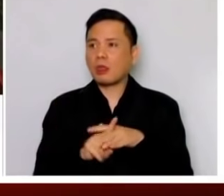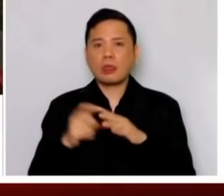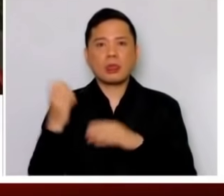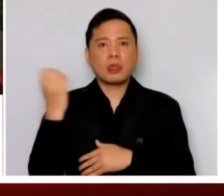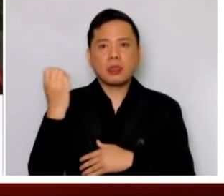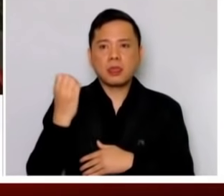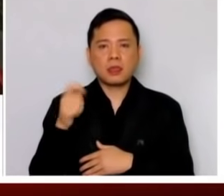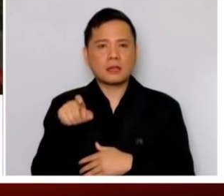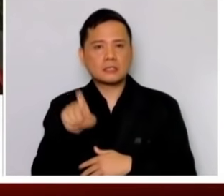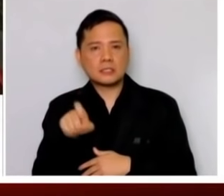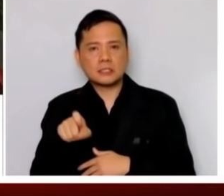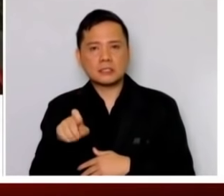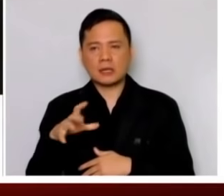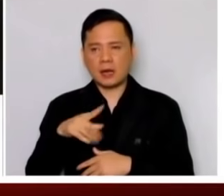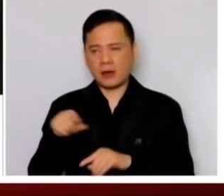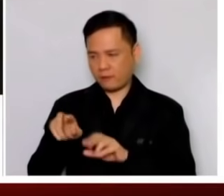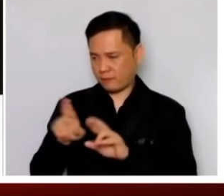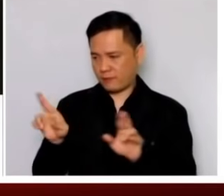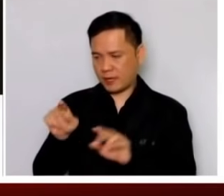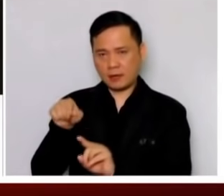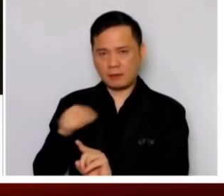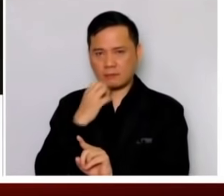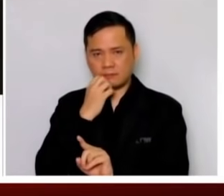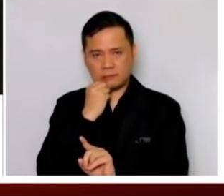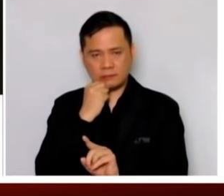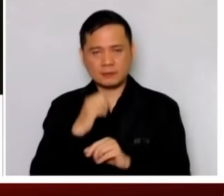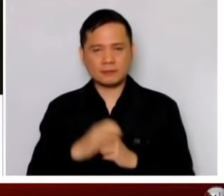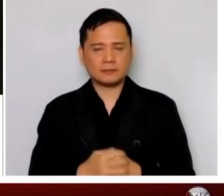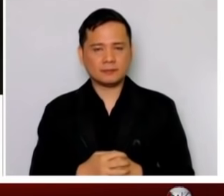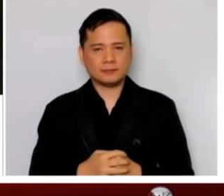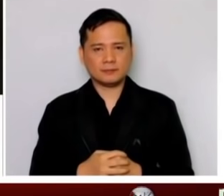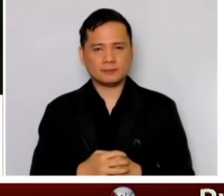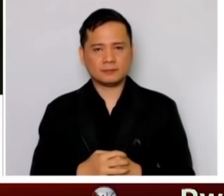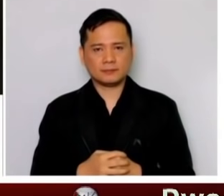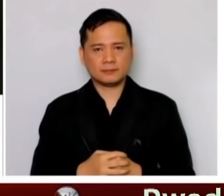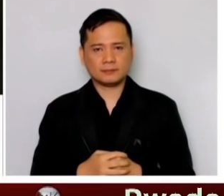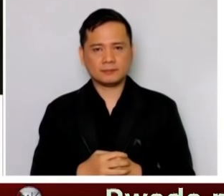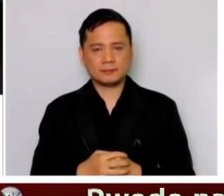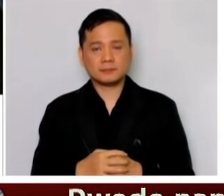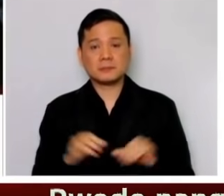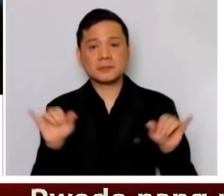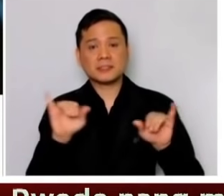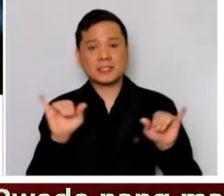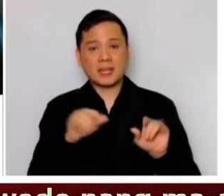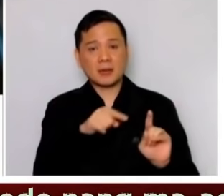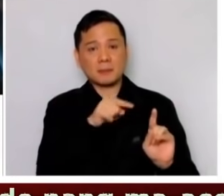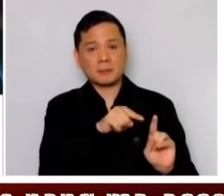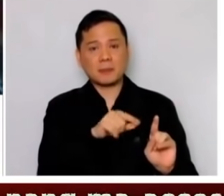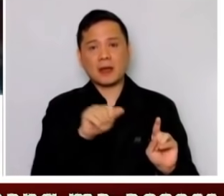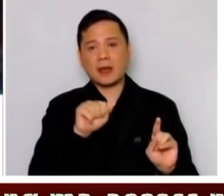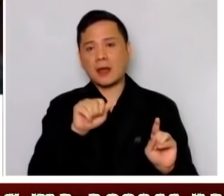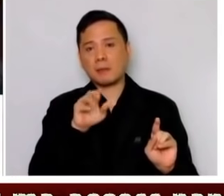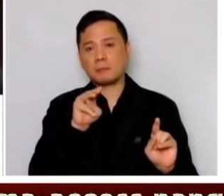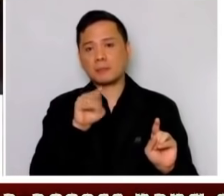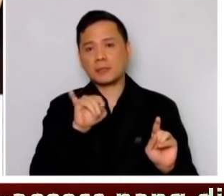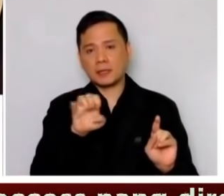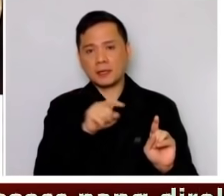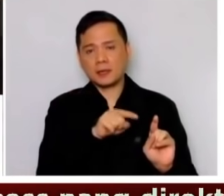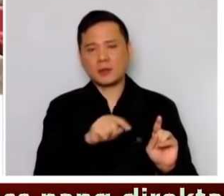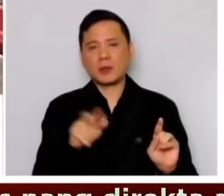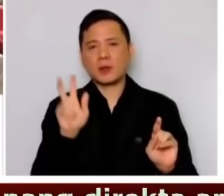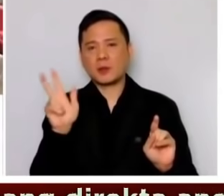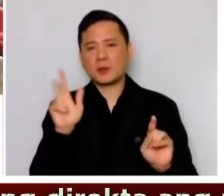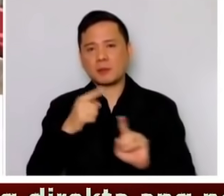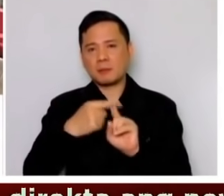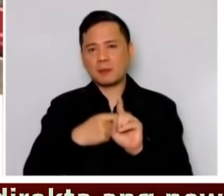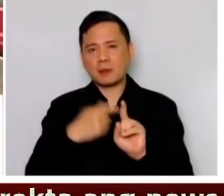pagkukuhaan ka pagkasakaling nagipit ka. Ganito rin ang gagawin ng pensioner na si Ami sa nakuhang 13-month bonus galing sa